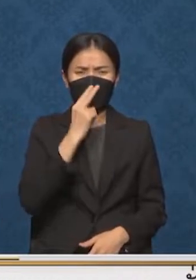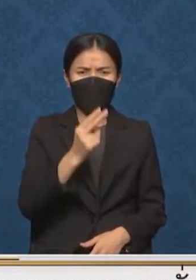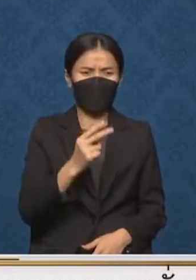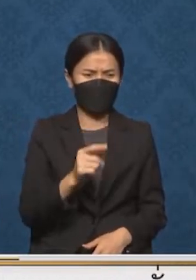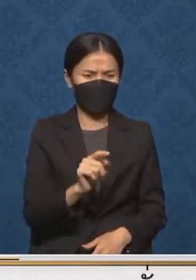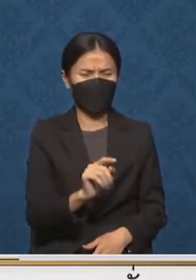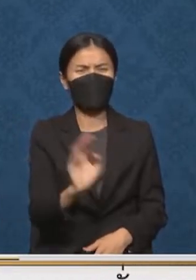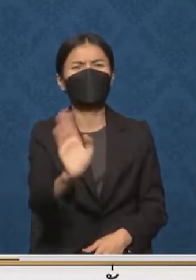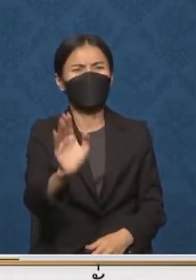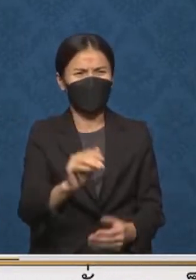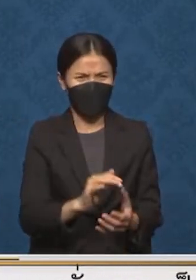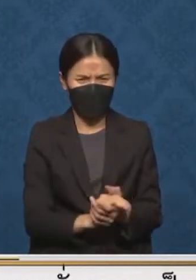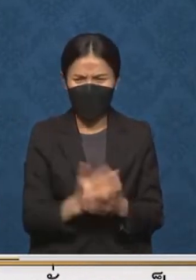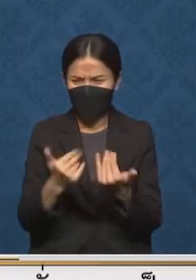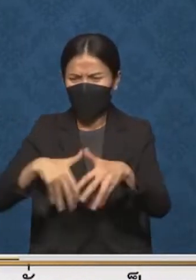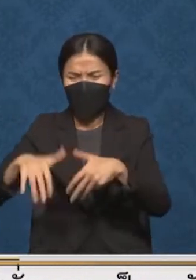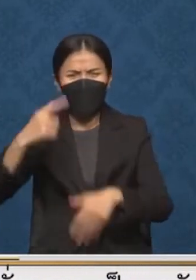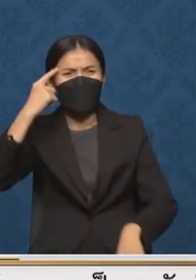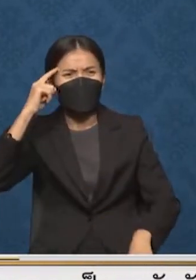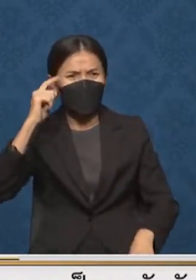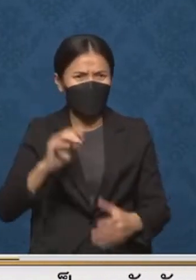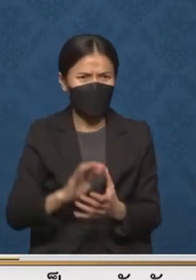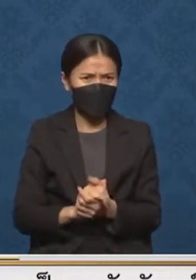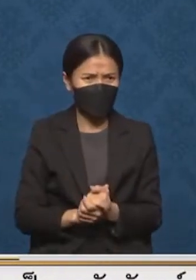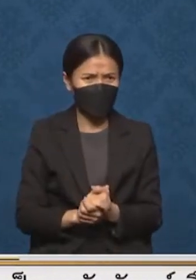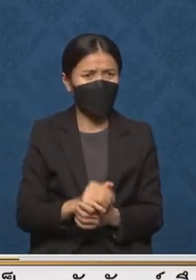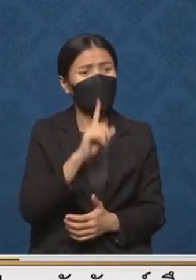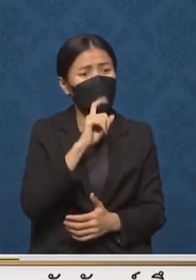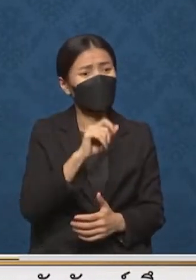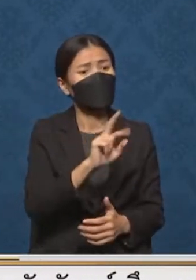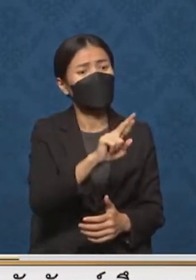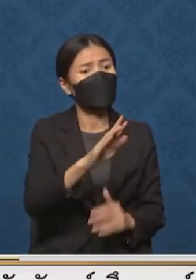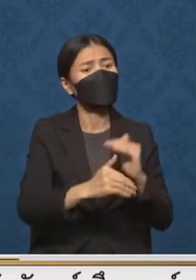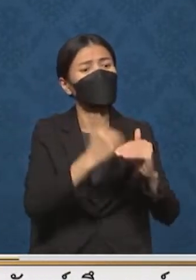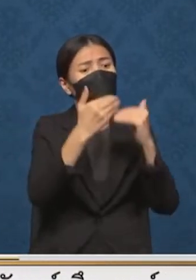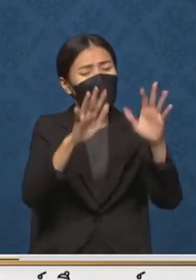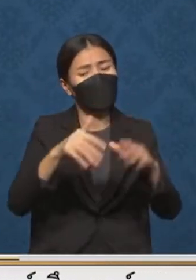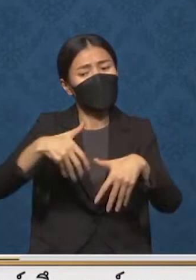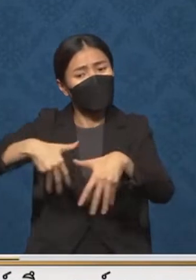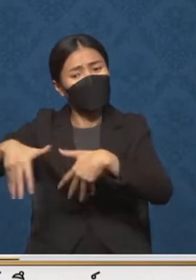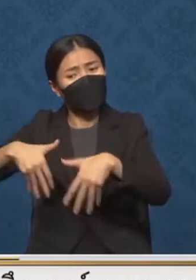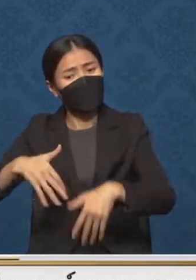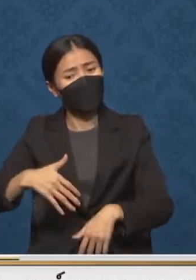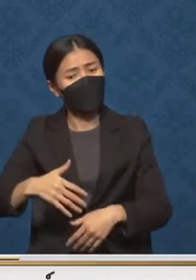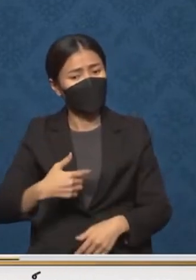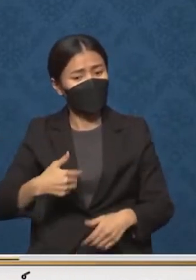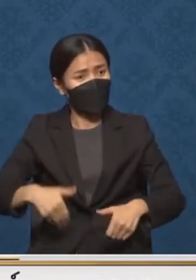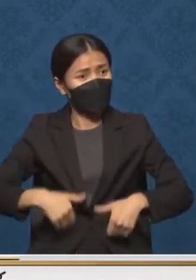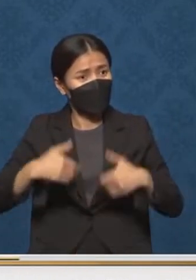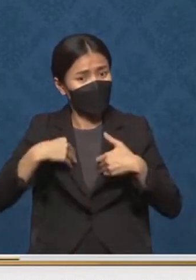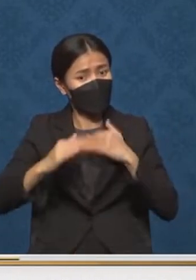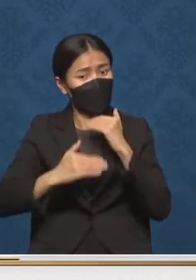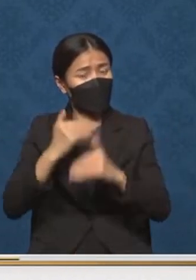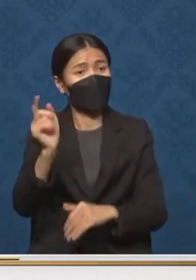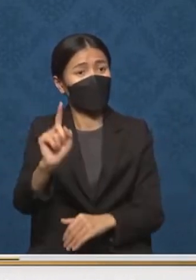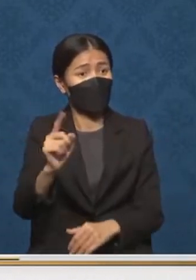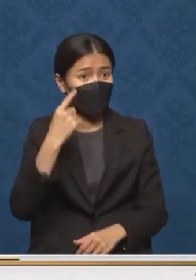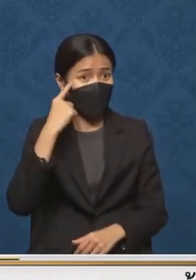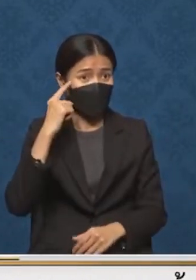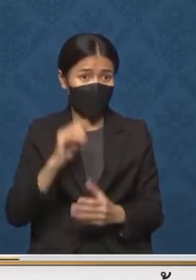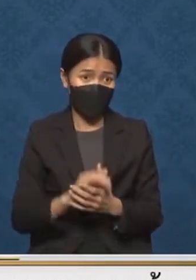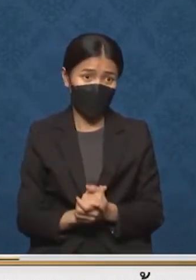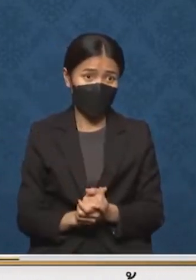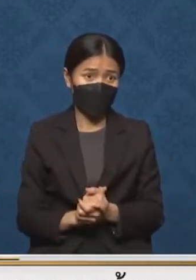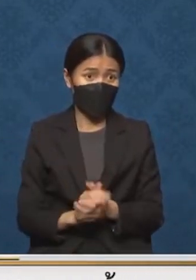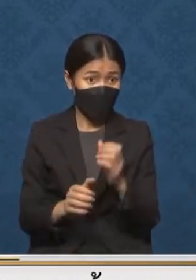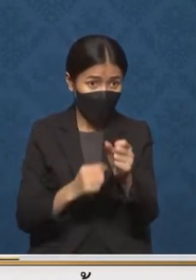ค dream ถูปiss ไมเปพัฒจัานเฉลีก Himoses Bla